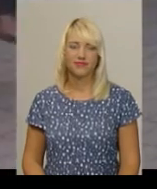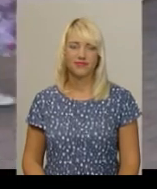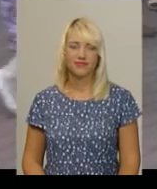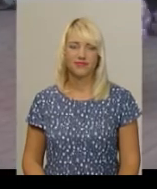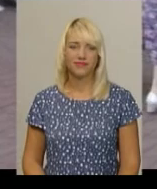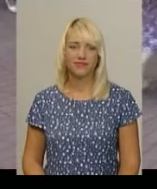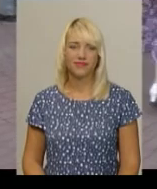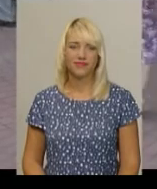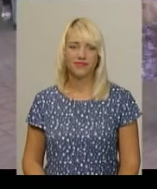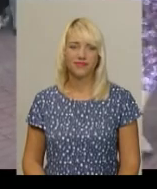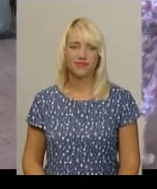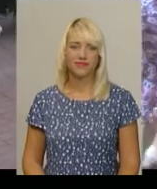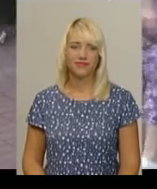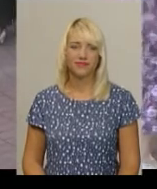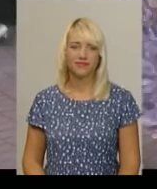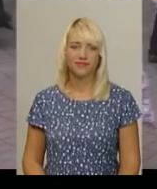Музика